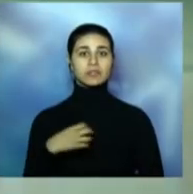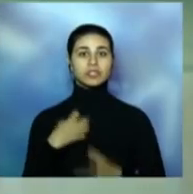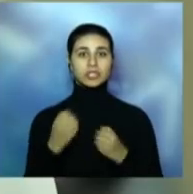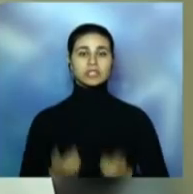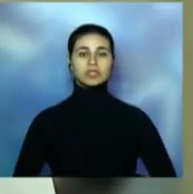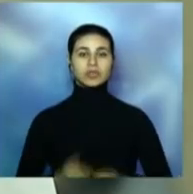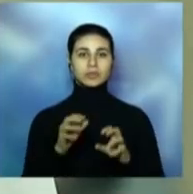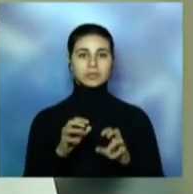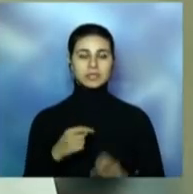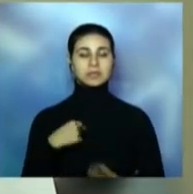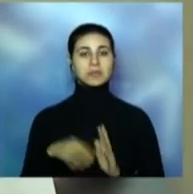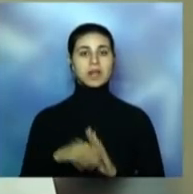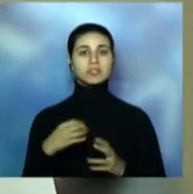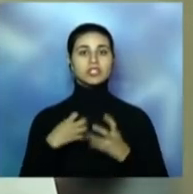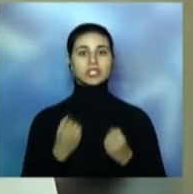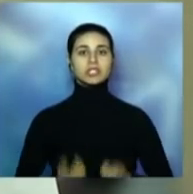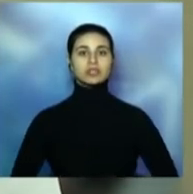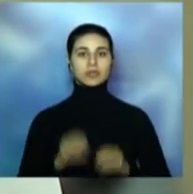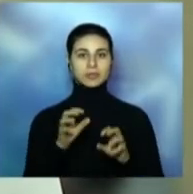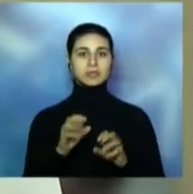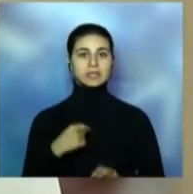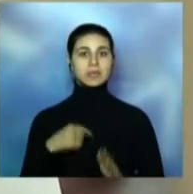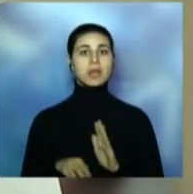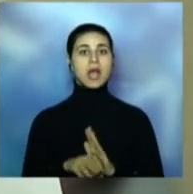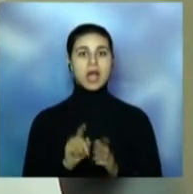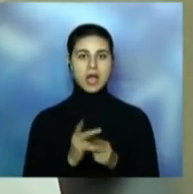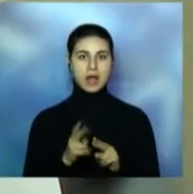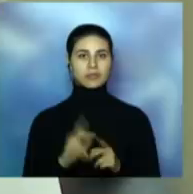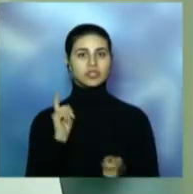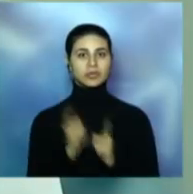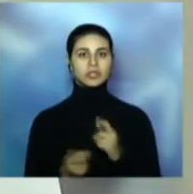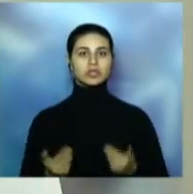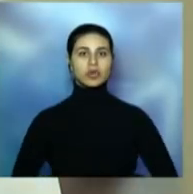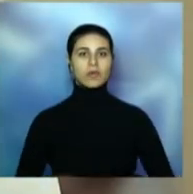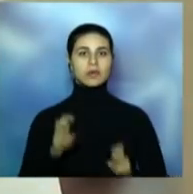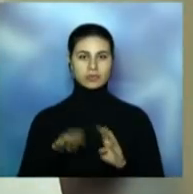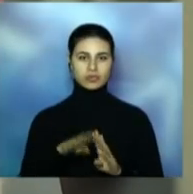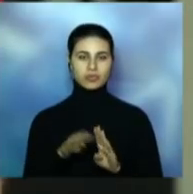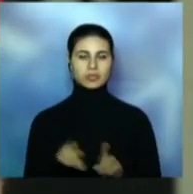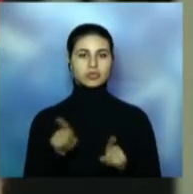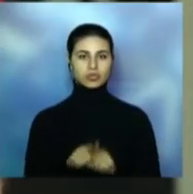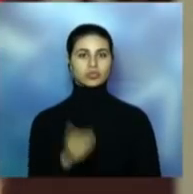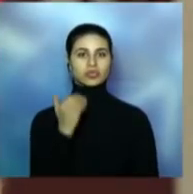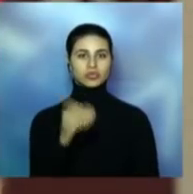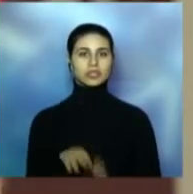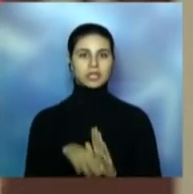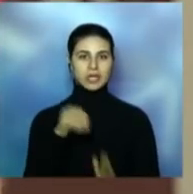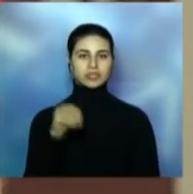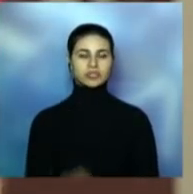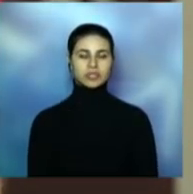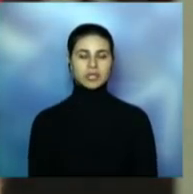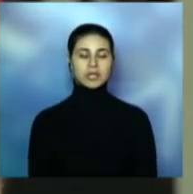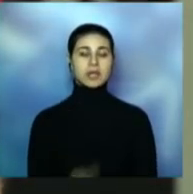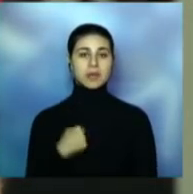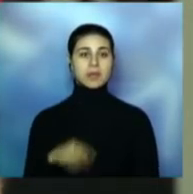ცხოვრების წესი. მე ავირჩიე ჯანსაღი ცხოვრების წესი. მე ამირჩევი ცხოვრების განწყობა. აირჩიე შენც. მე ავირჩიე